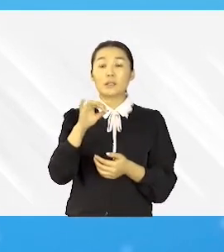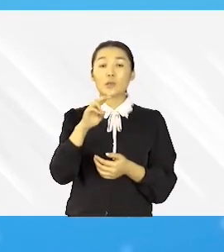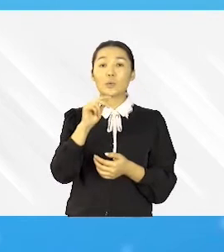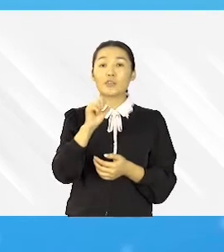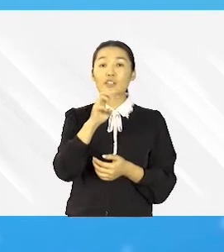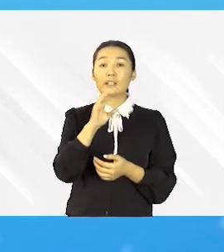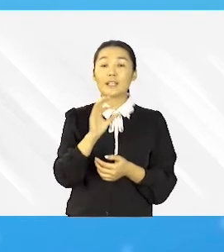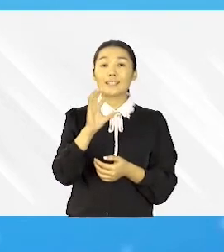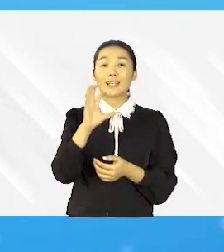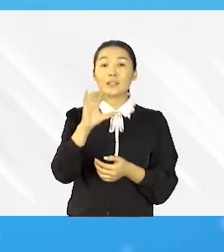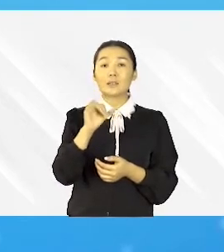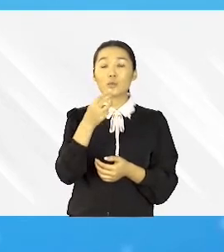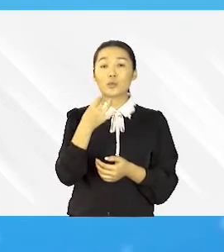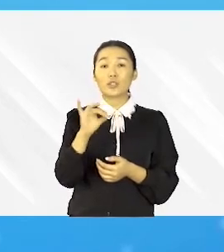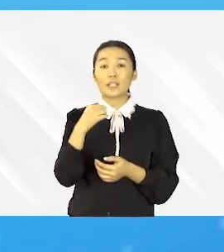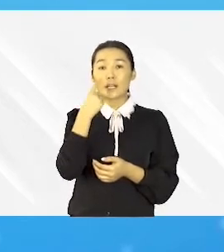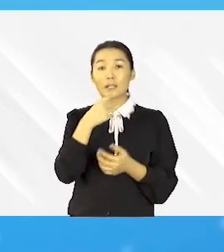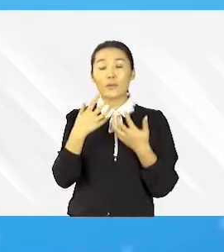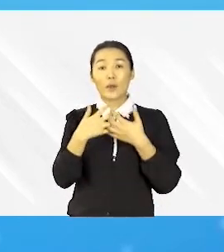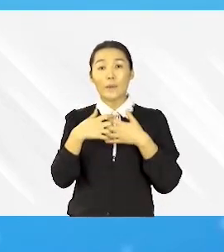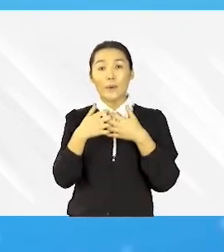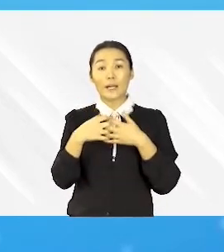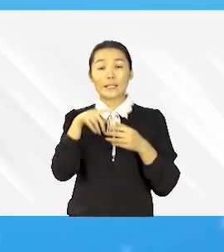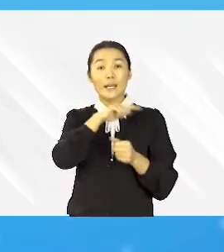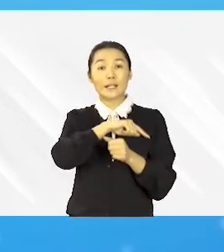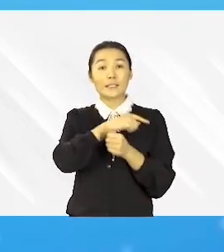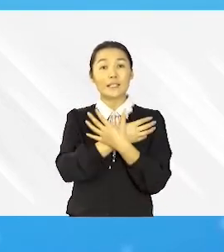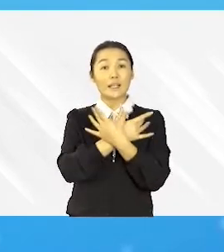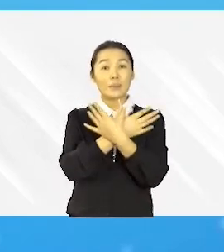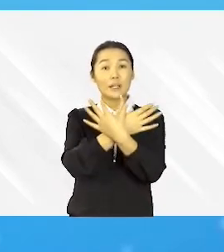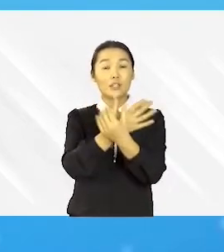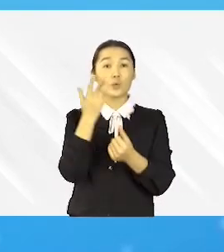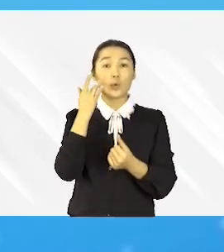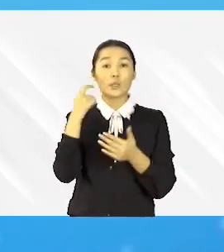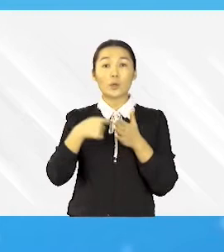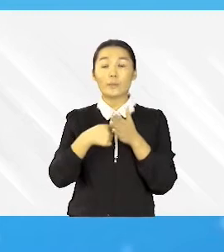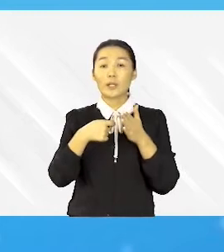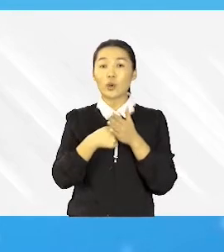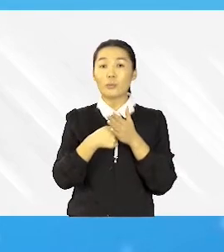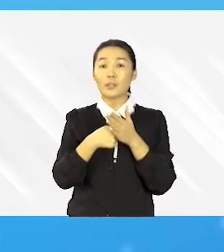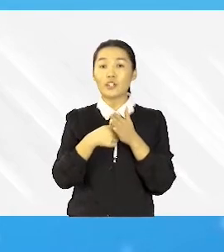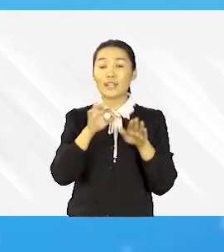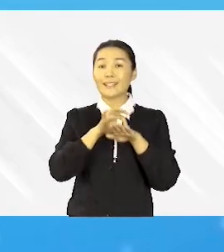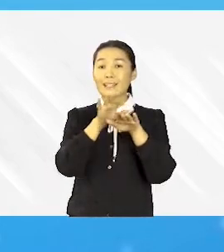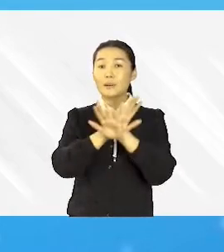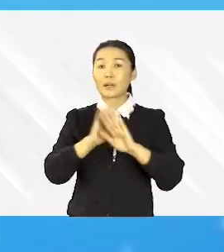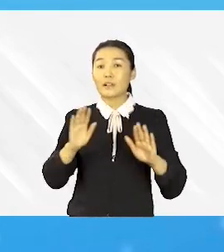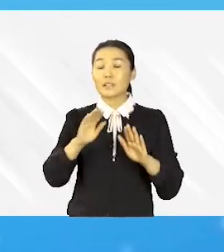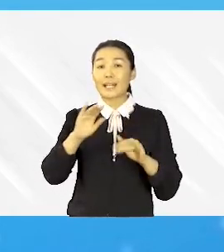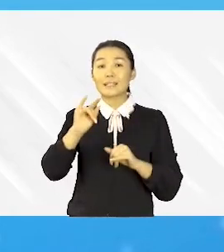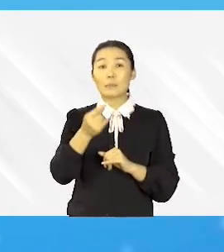Трубчато-сосущий ротовой аппарат характерен для бабочек, у которых прием пищи не сопровождается проколом пищевого